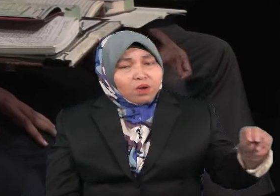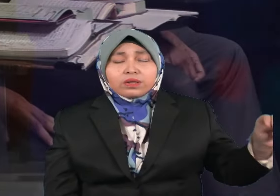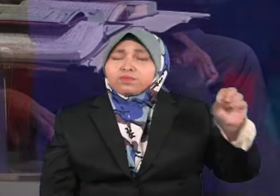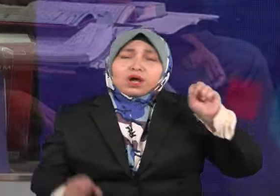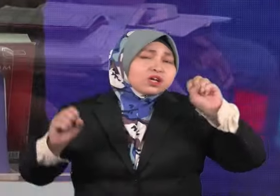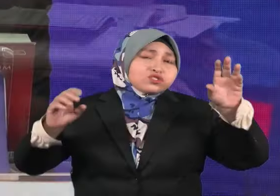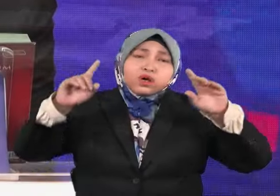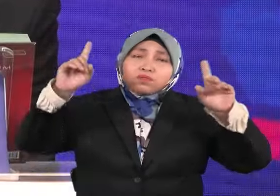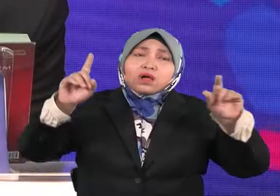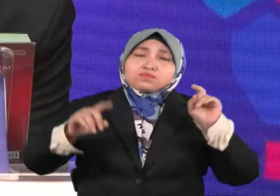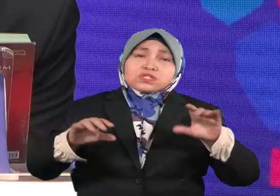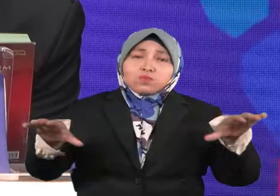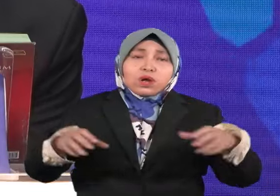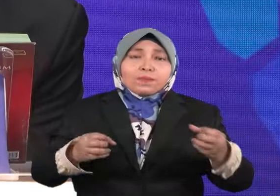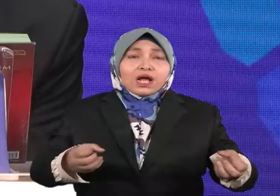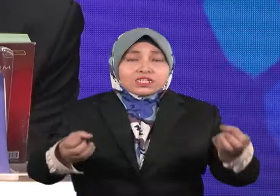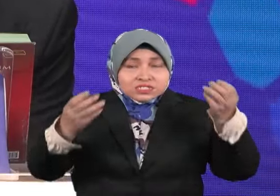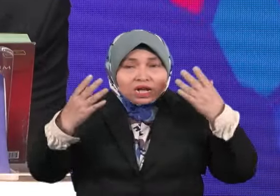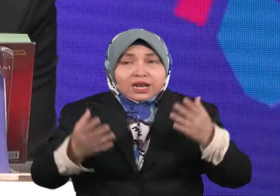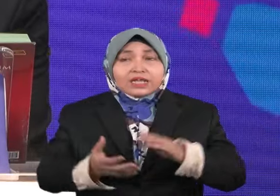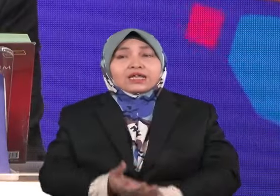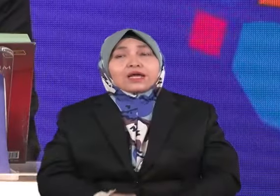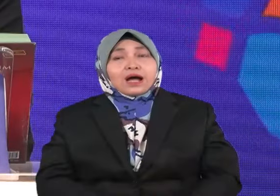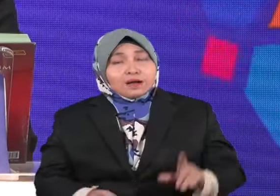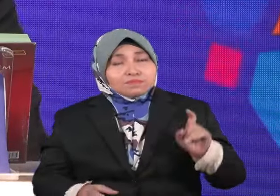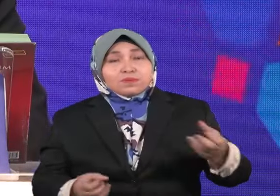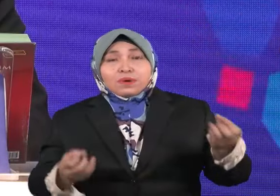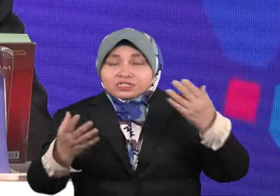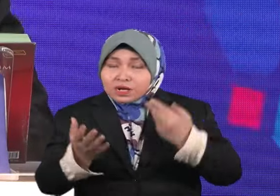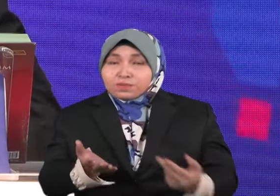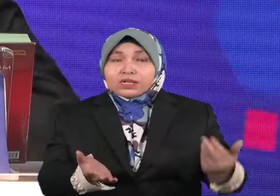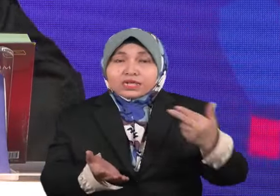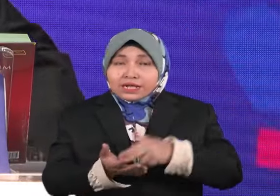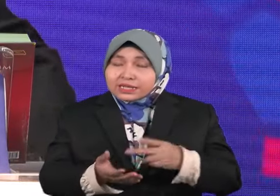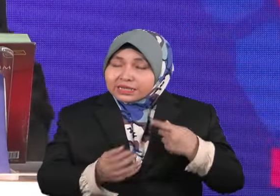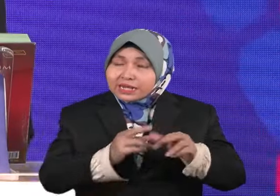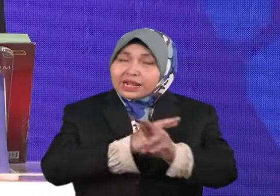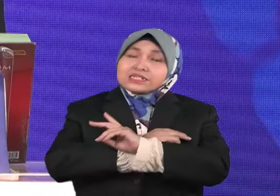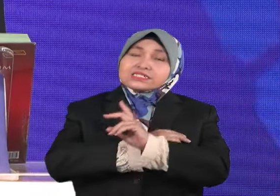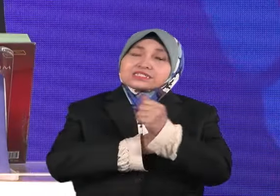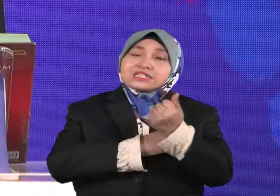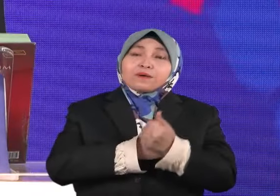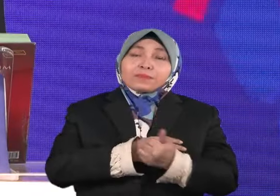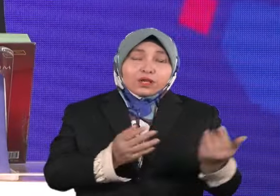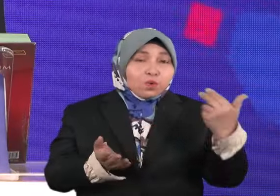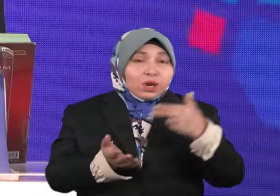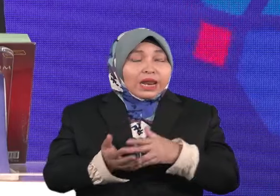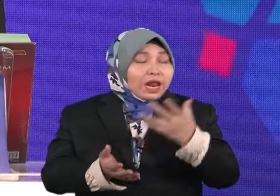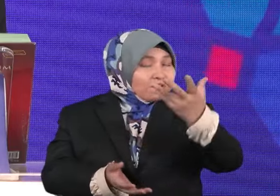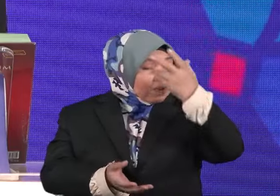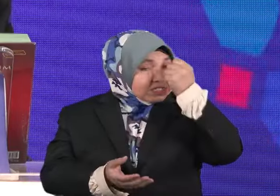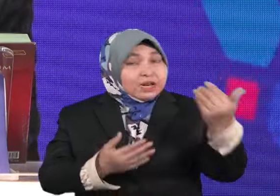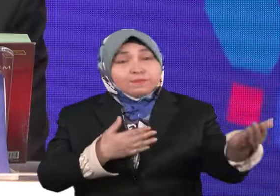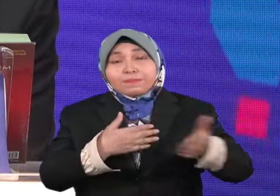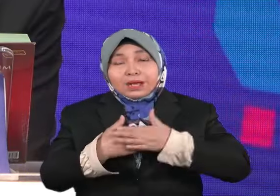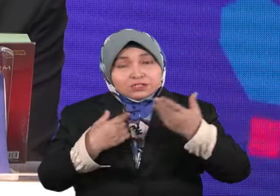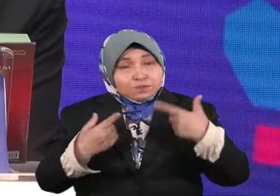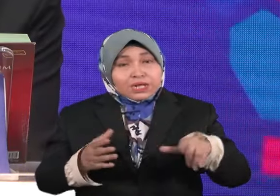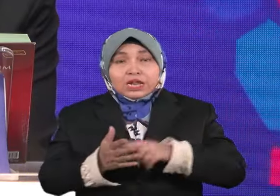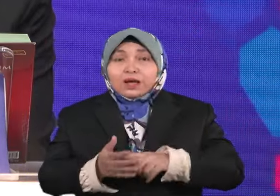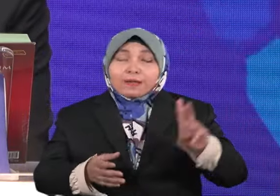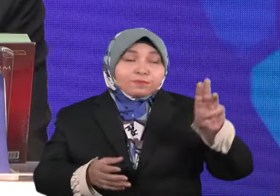Masya-Allah, kena buat banyak lagi pengulangan ni Safas. Insya-Allah. Baik, kita berehat seketika sambil kita mengulang hafazan kembali selepas ini My Quran